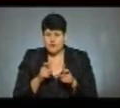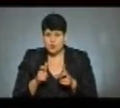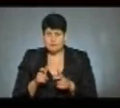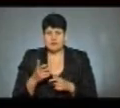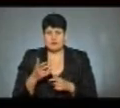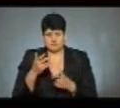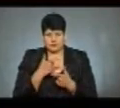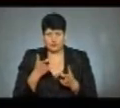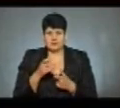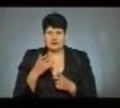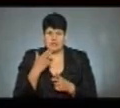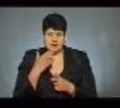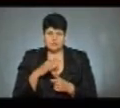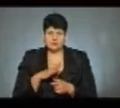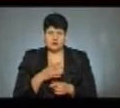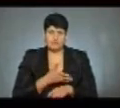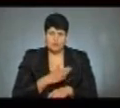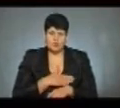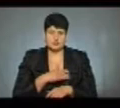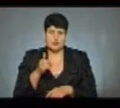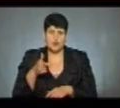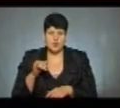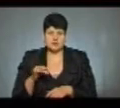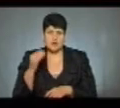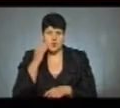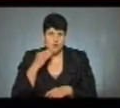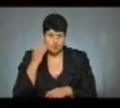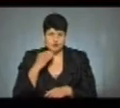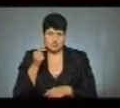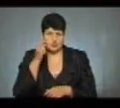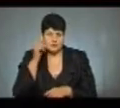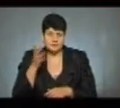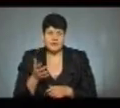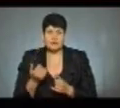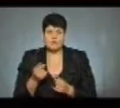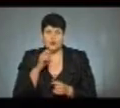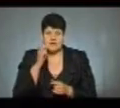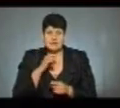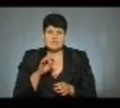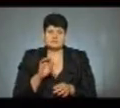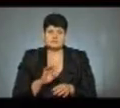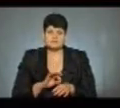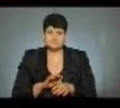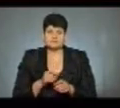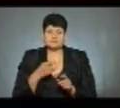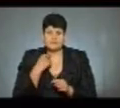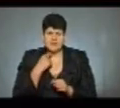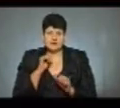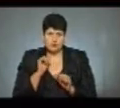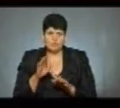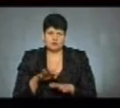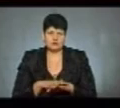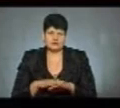надійшли з Польщі, Угорщини, Румунії та Словаччини. Розповідає, в Україні заражене м'ясо може бути на стихійних